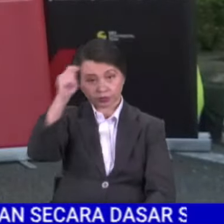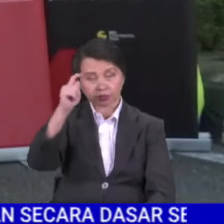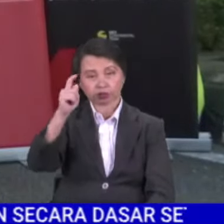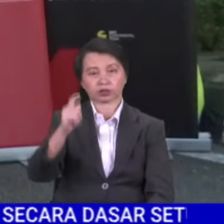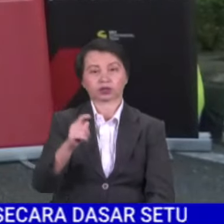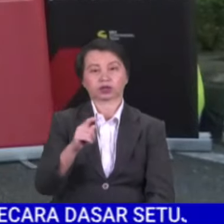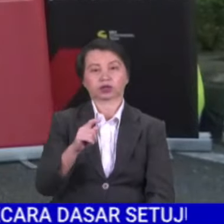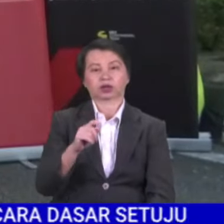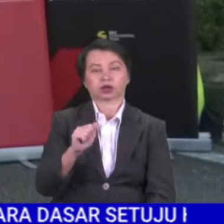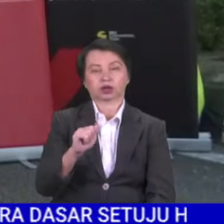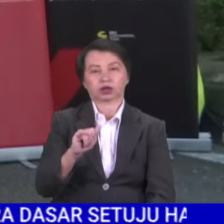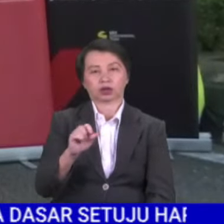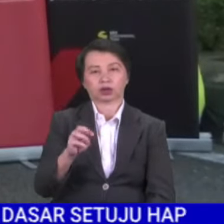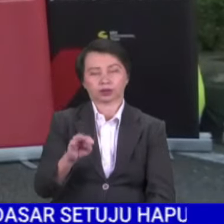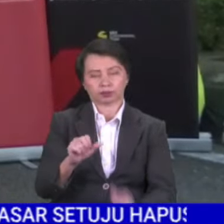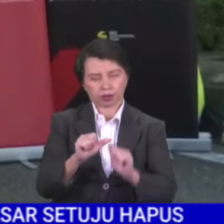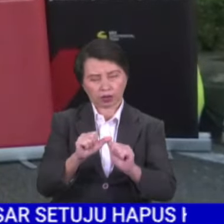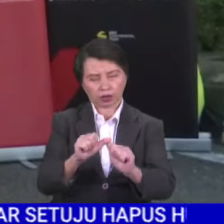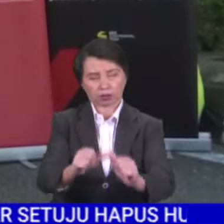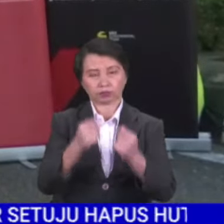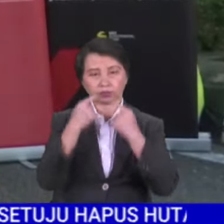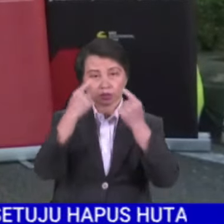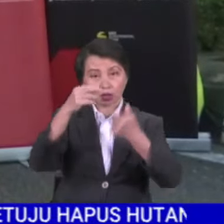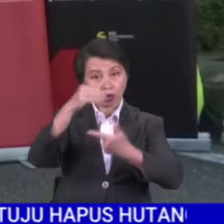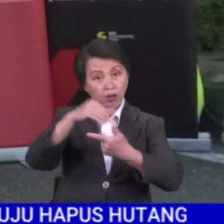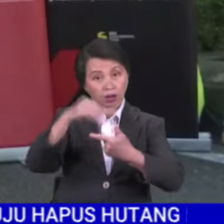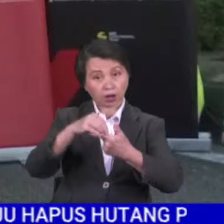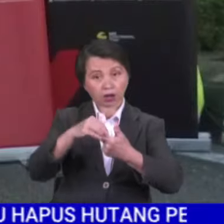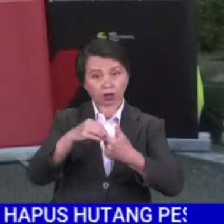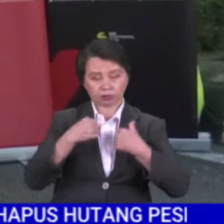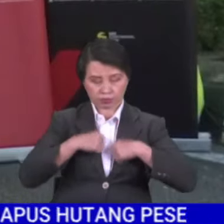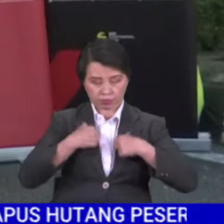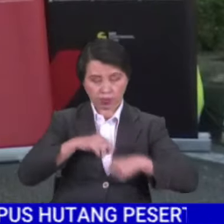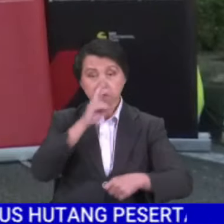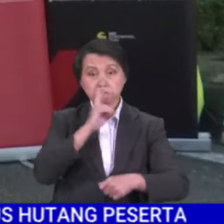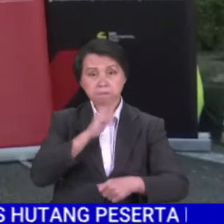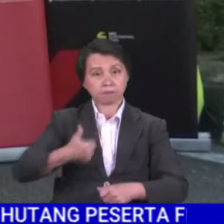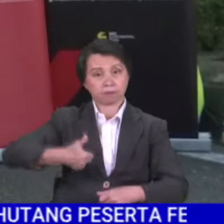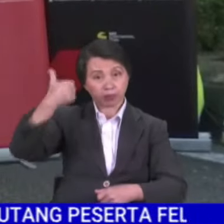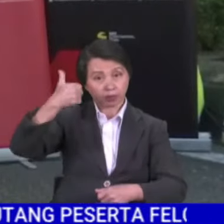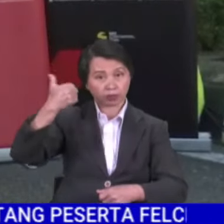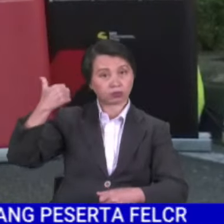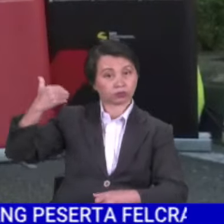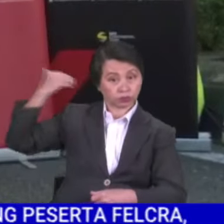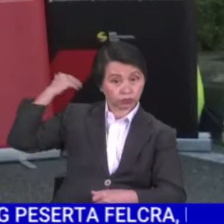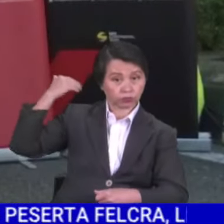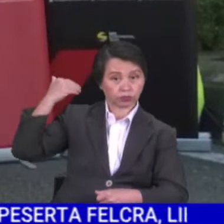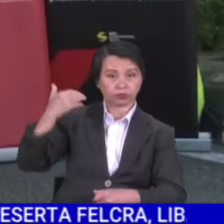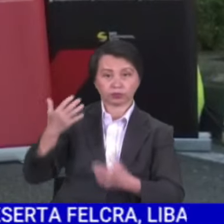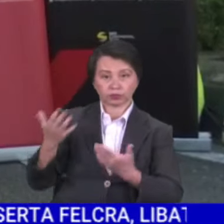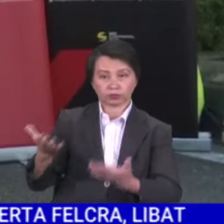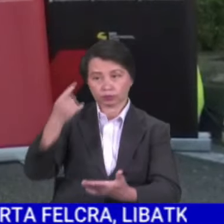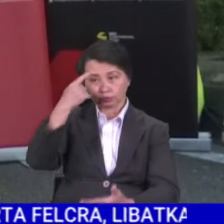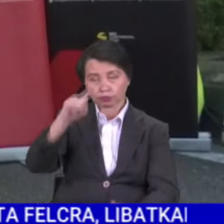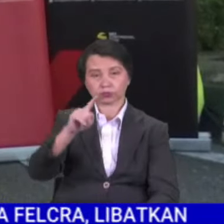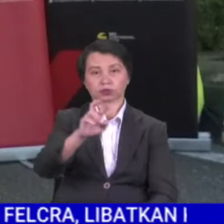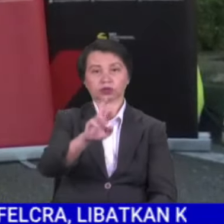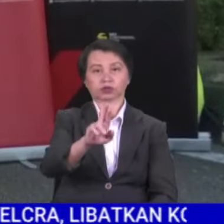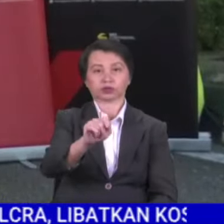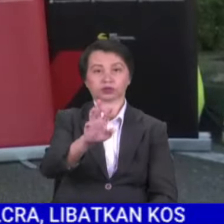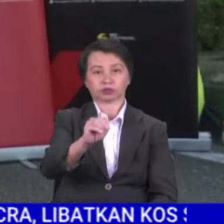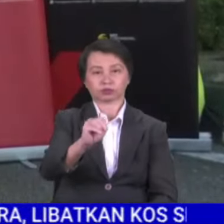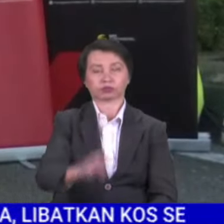Nur Aiman Muhammad Zarif mengekalkan kejayaan ataupun gelaran jersi merah yang dimenangi pada edisi lalu. Tuan Ikram Tuan Muhammad,